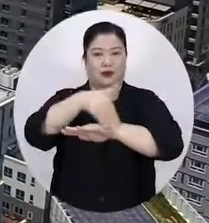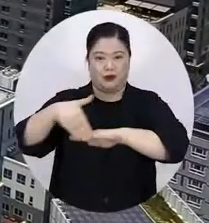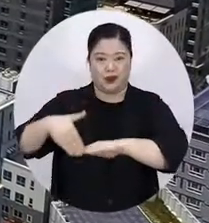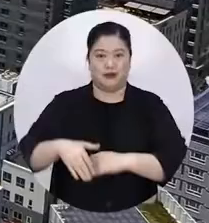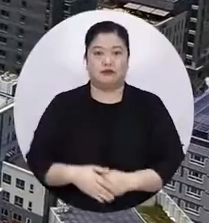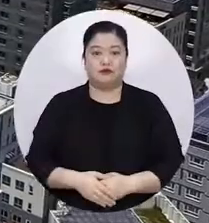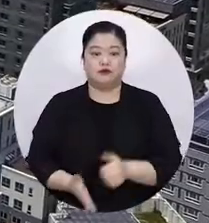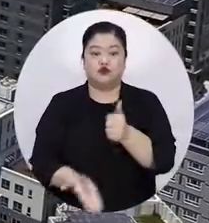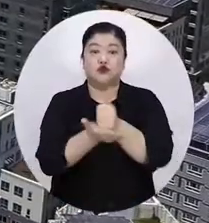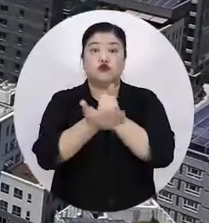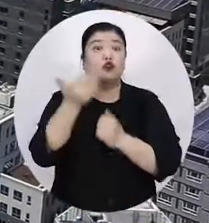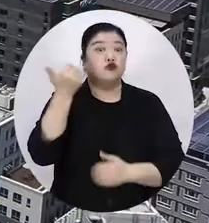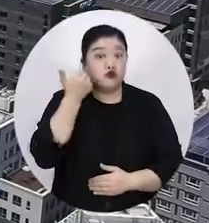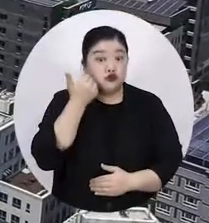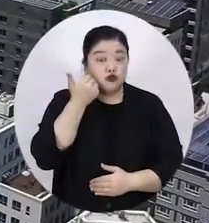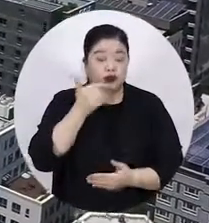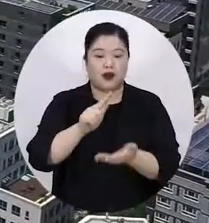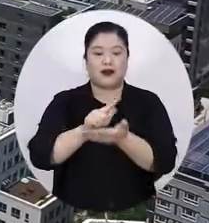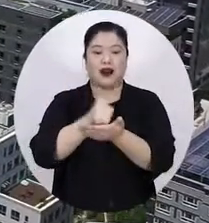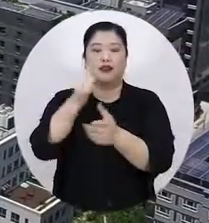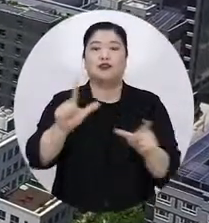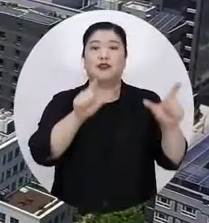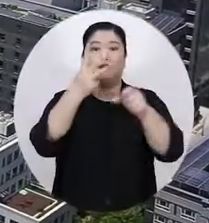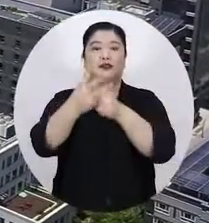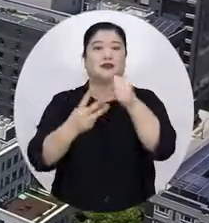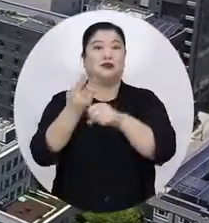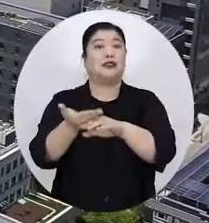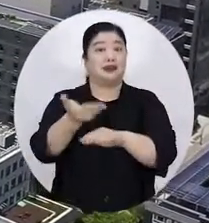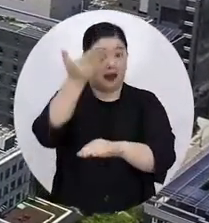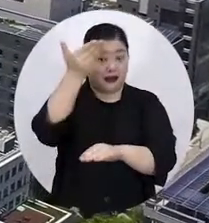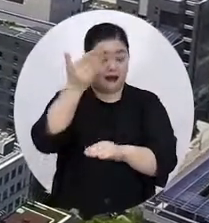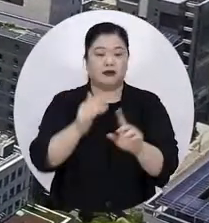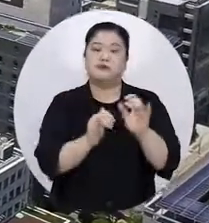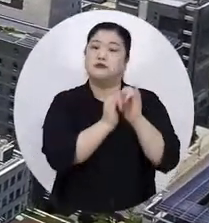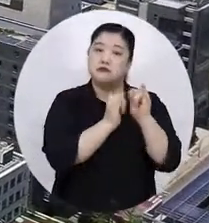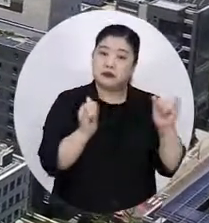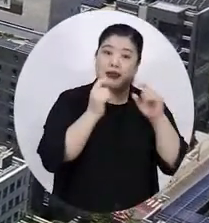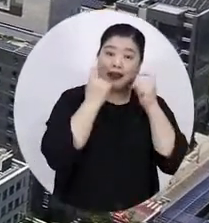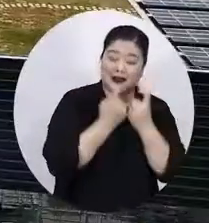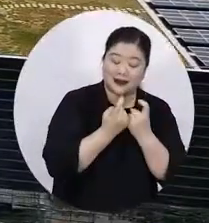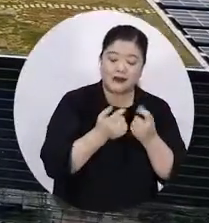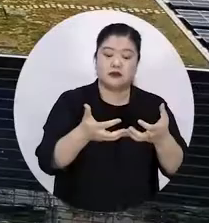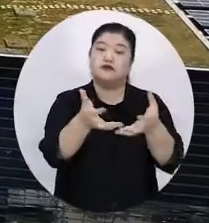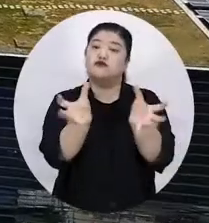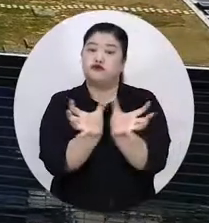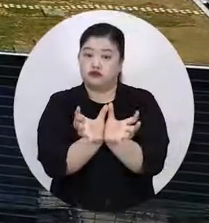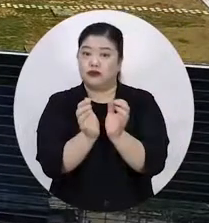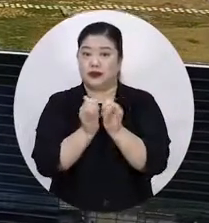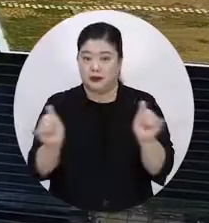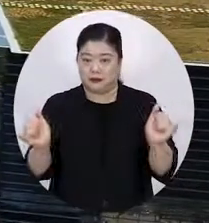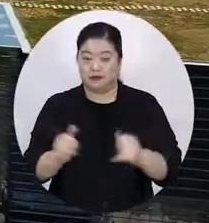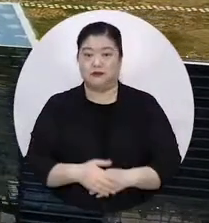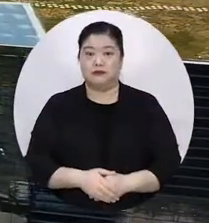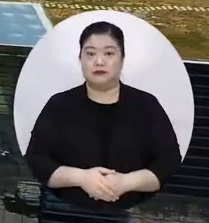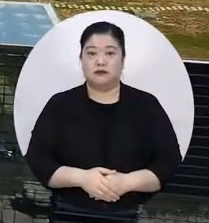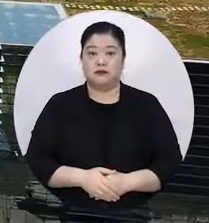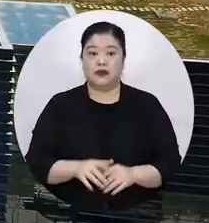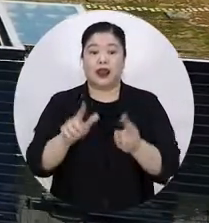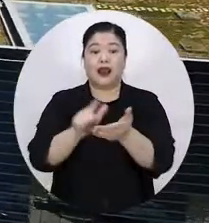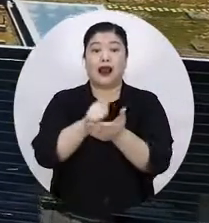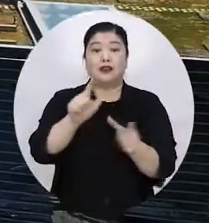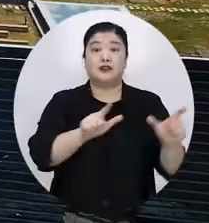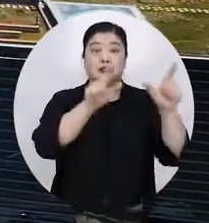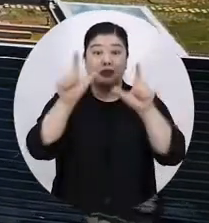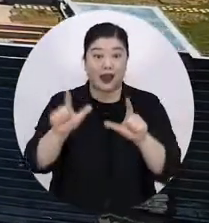선정합니다. 추천 대상자는 강서구에 3년 이상 거주한 구민, 단체 또는 구 구성원이며